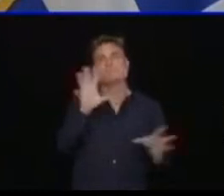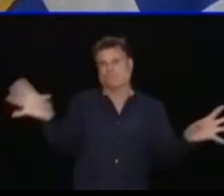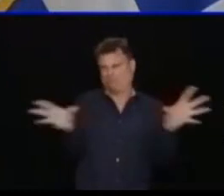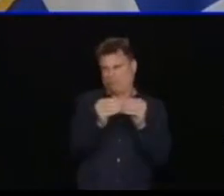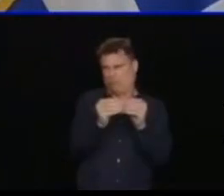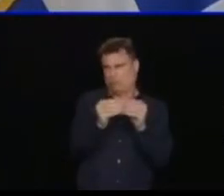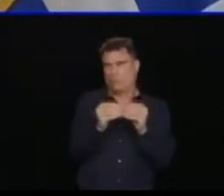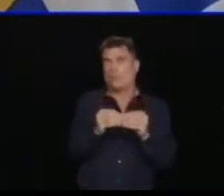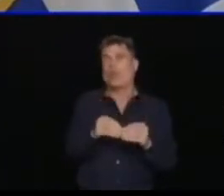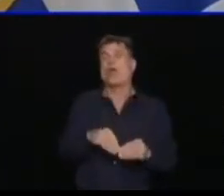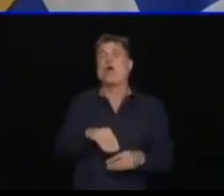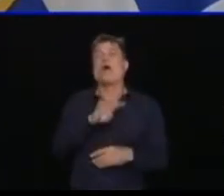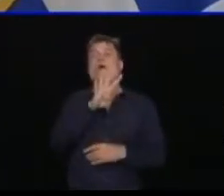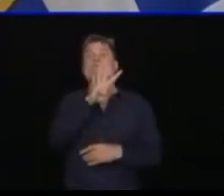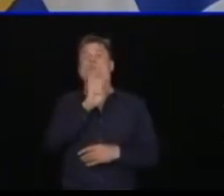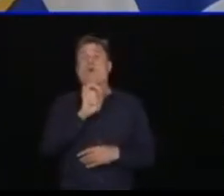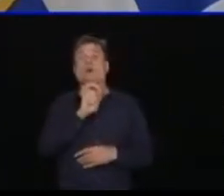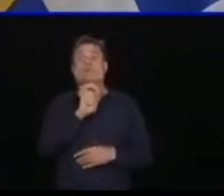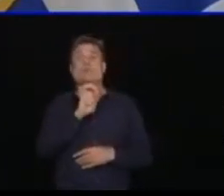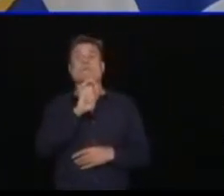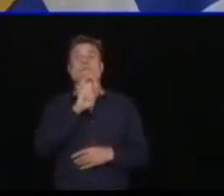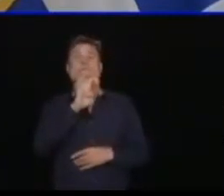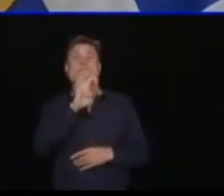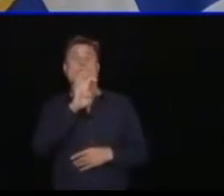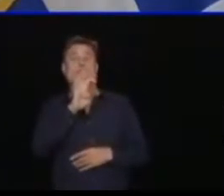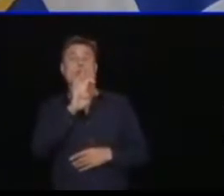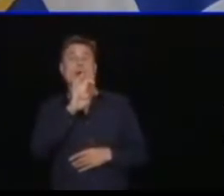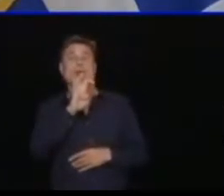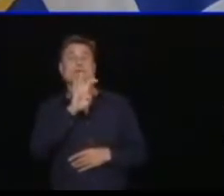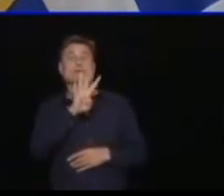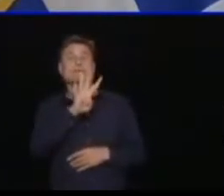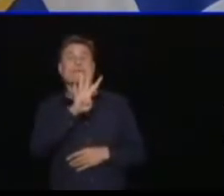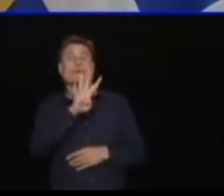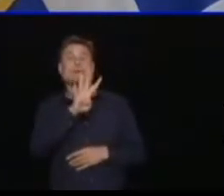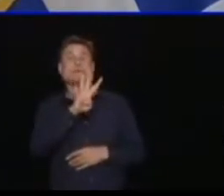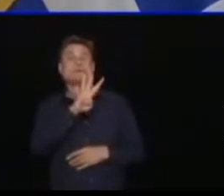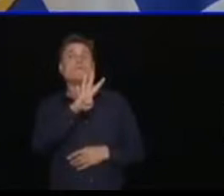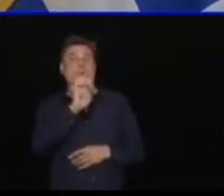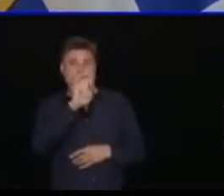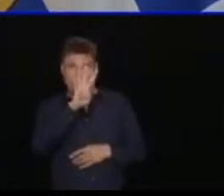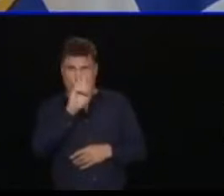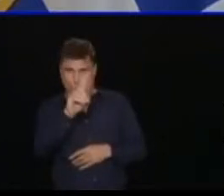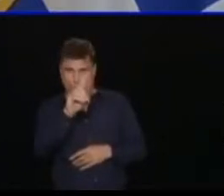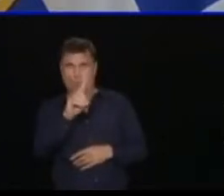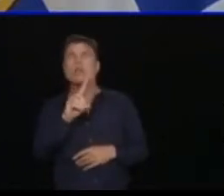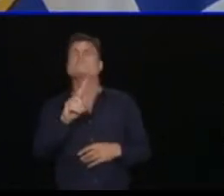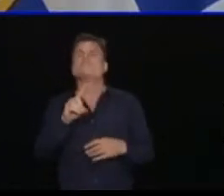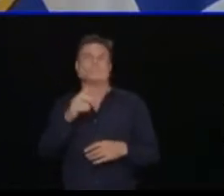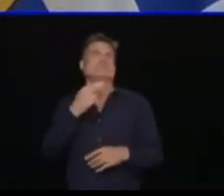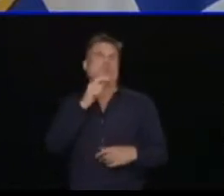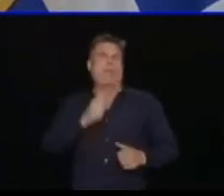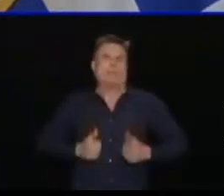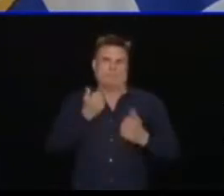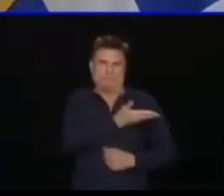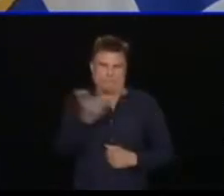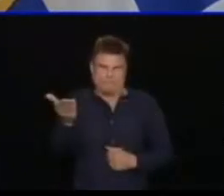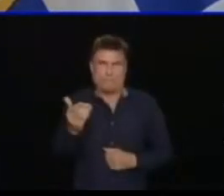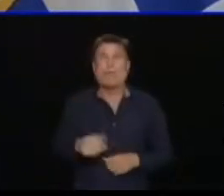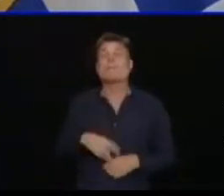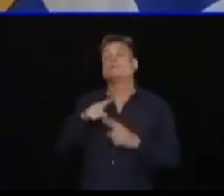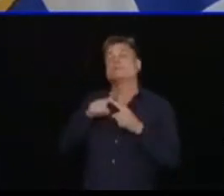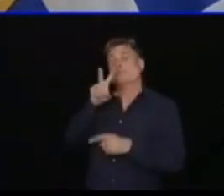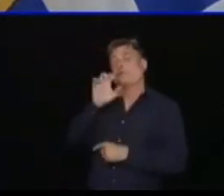员。那么也是始终告诉我们社区的爆发的社区感染还是始终